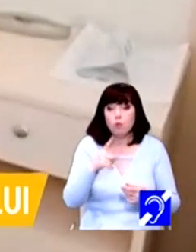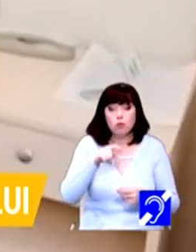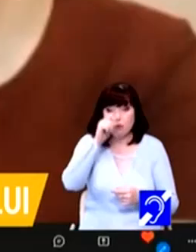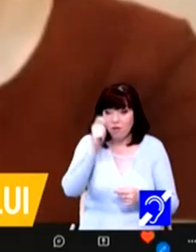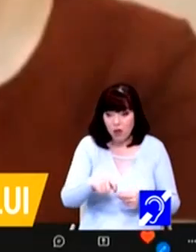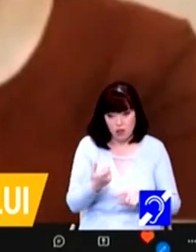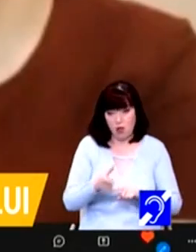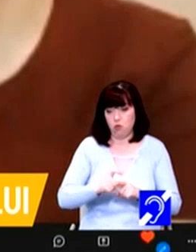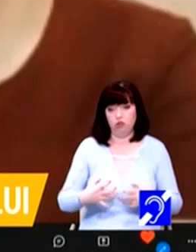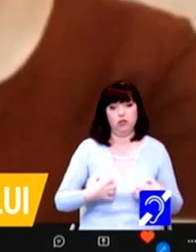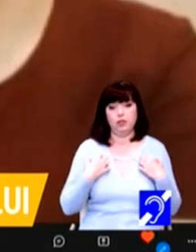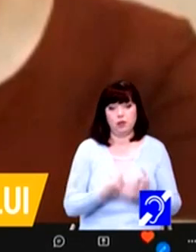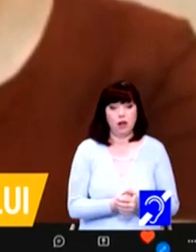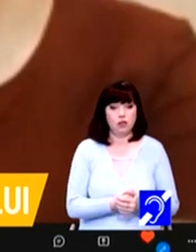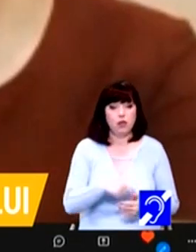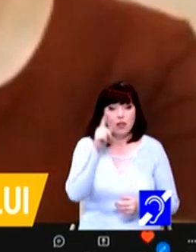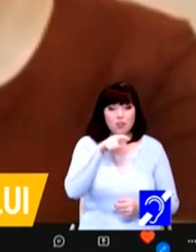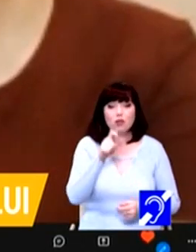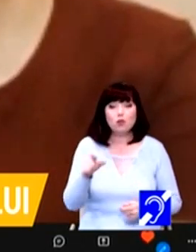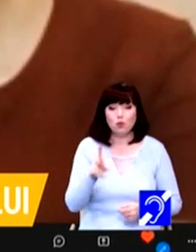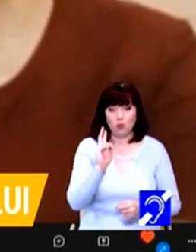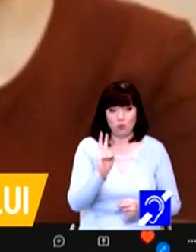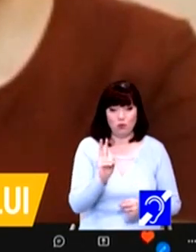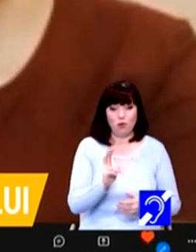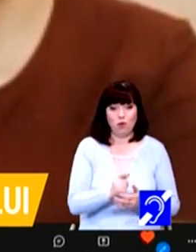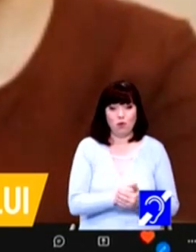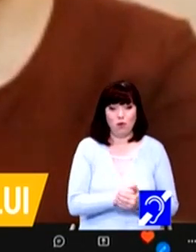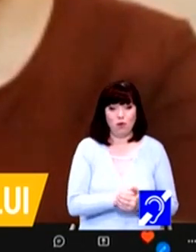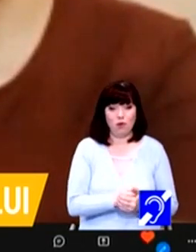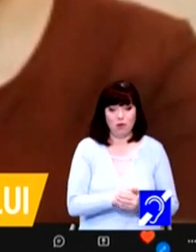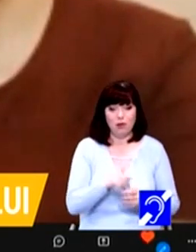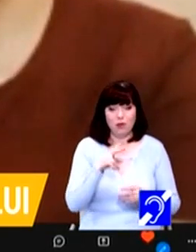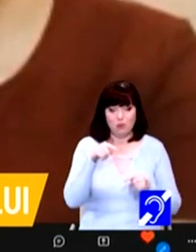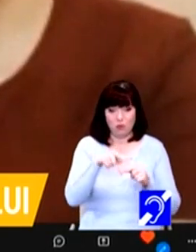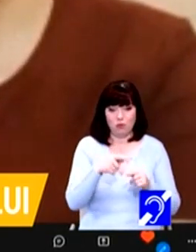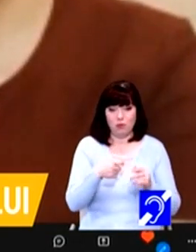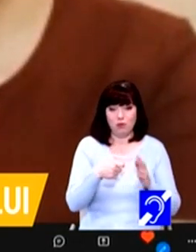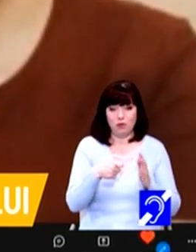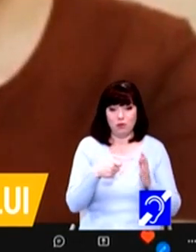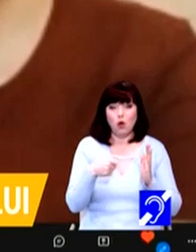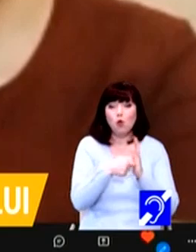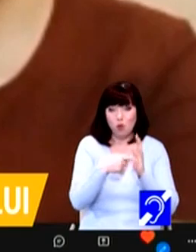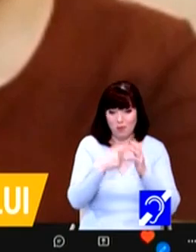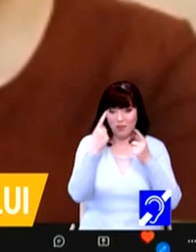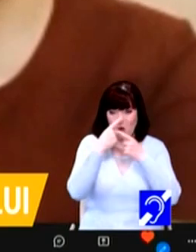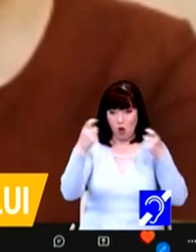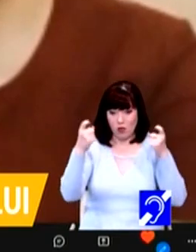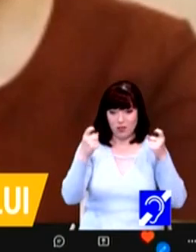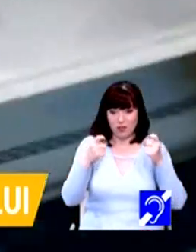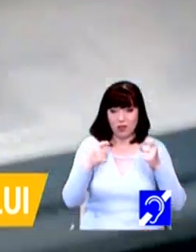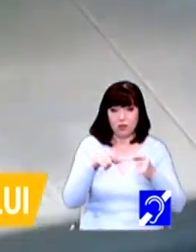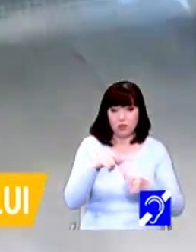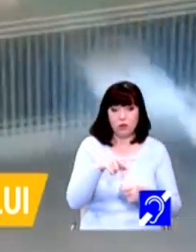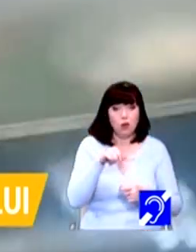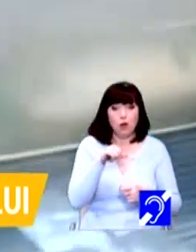limite. Chiar și oamenii de aici, de la care ne hrănesc la hotel, nu au